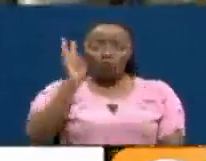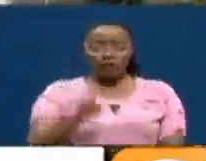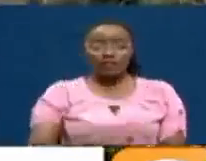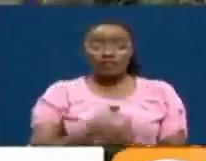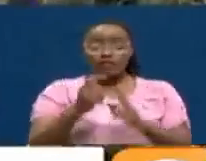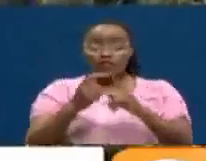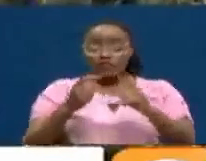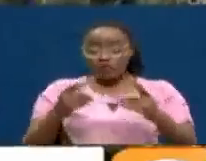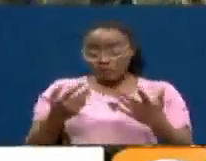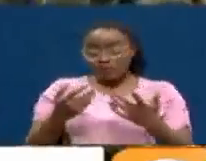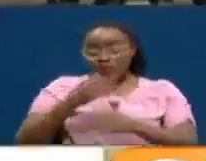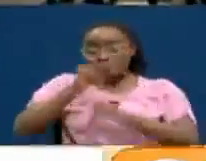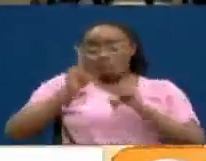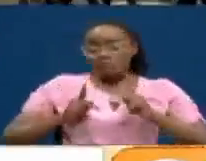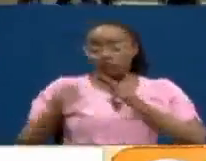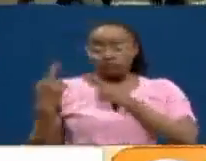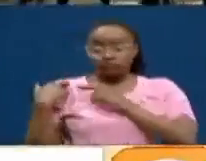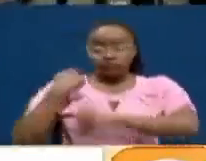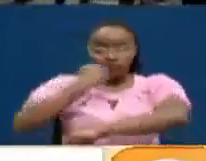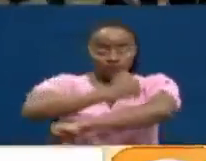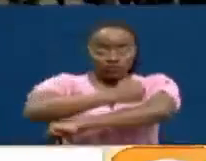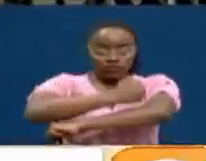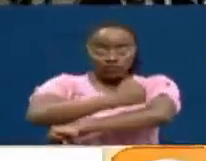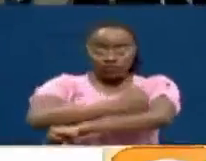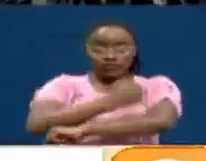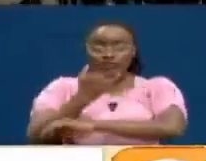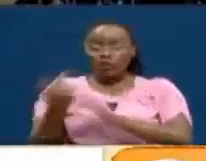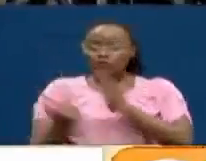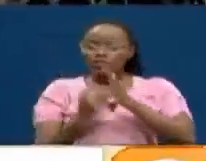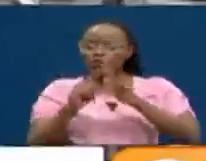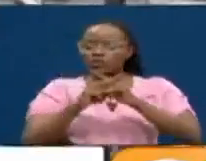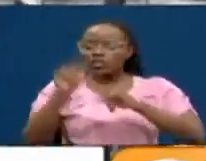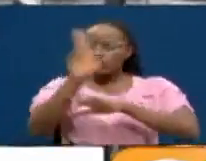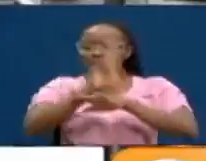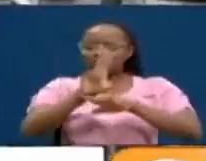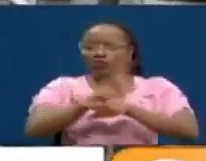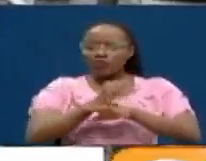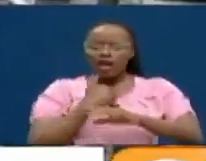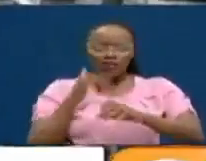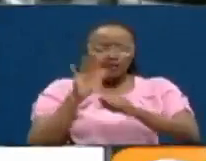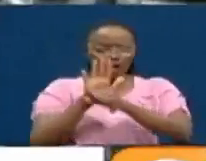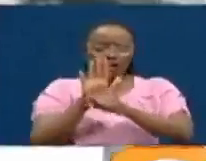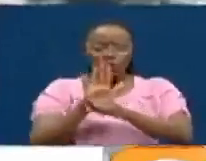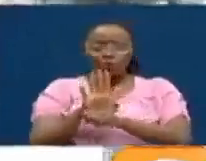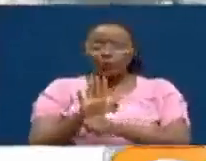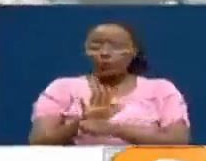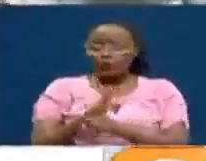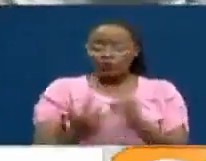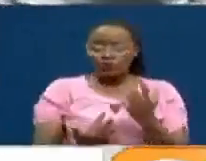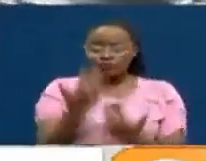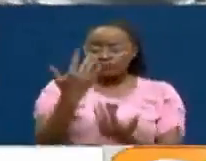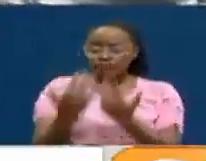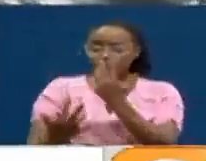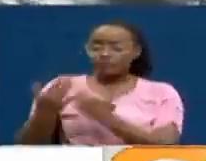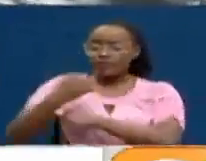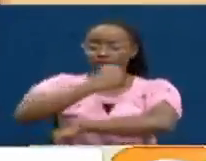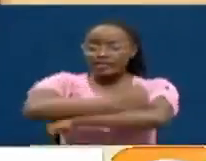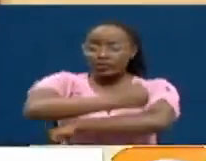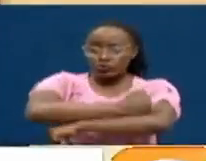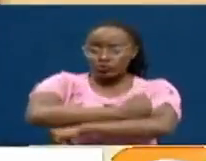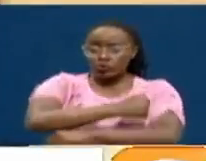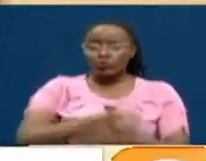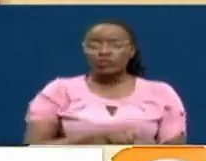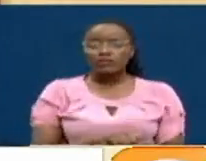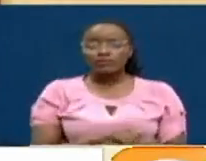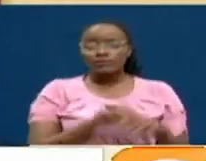na usimamizi wa shule, teknolojia hiyo ilianza kutumiwa baada ya kushuhudia ongezeko la visa vya moto shuleni. We